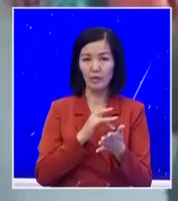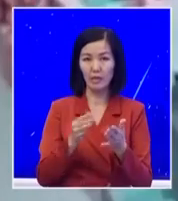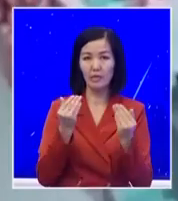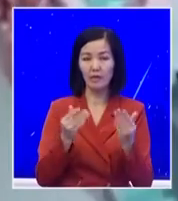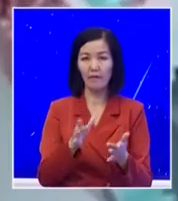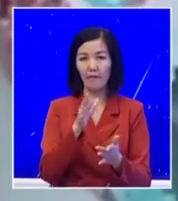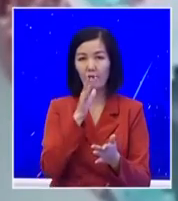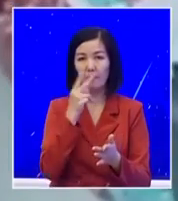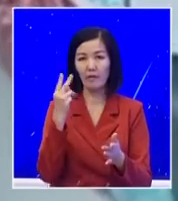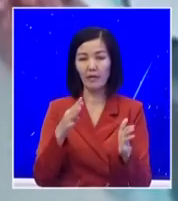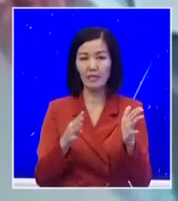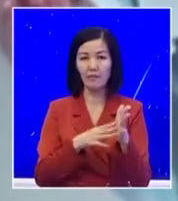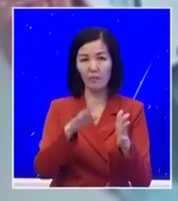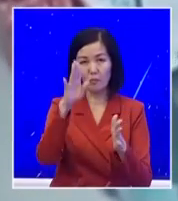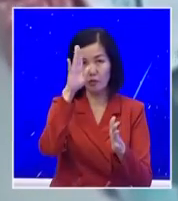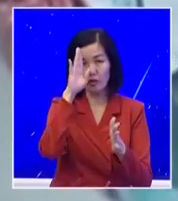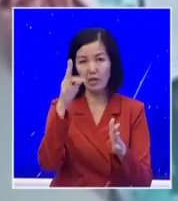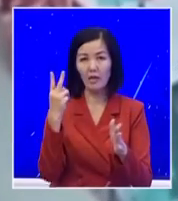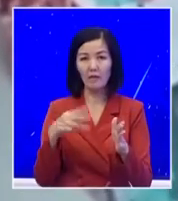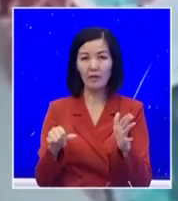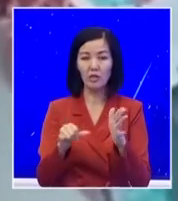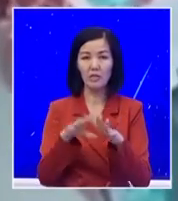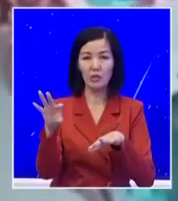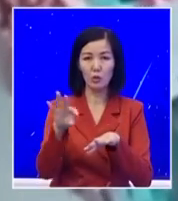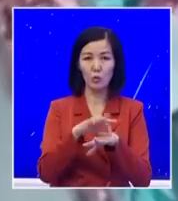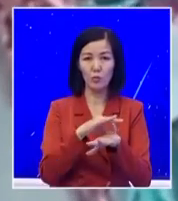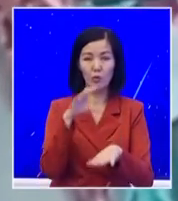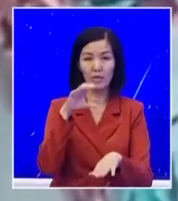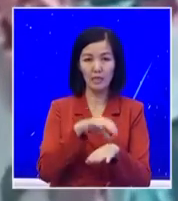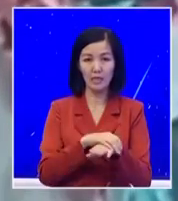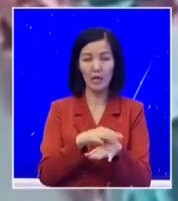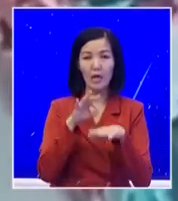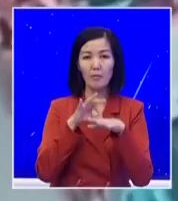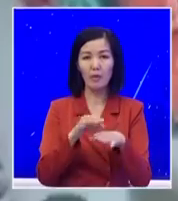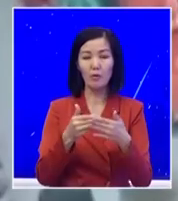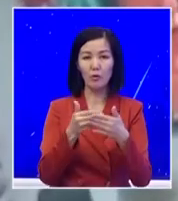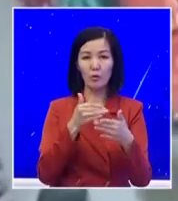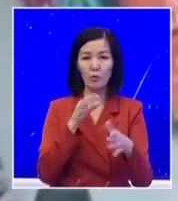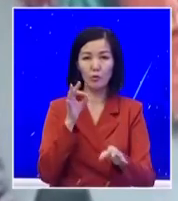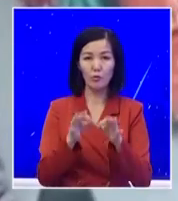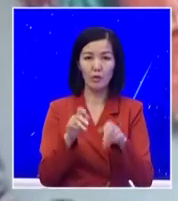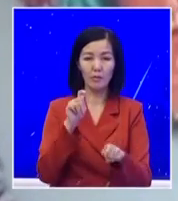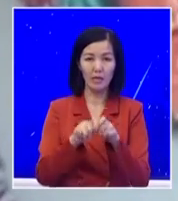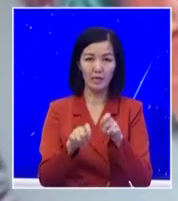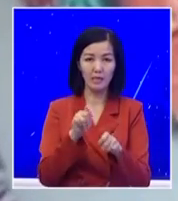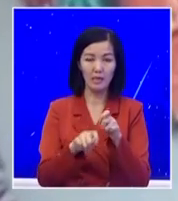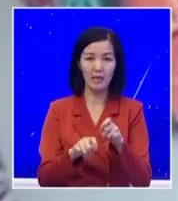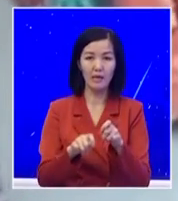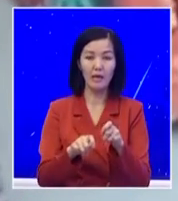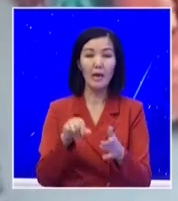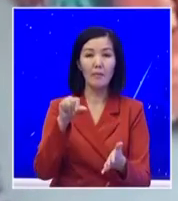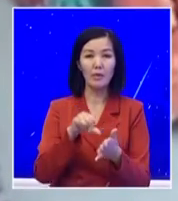время 29-летний мужчина и его 26-летняя супруга задержаны. Проводится досудебное расследование и проверяется